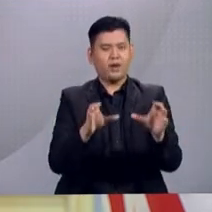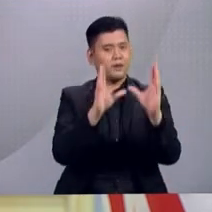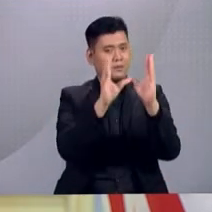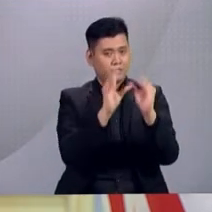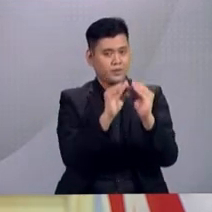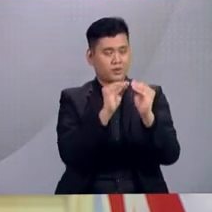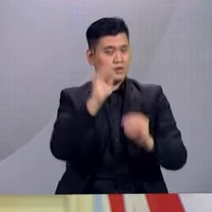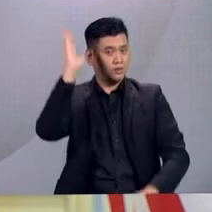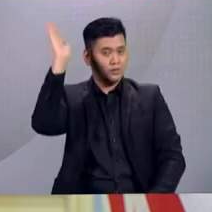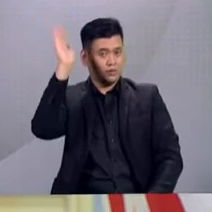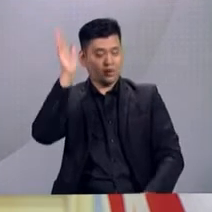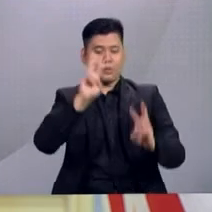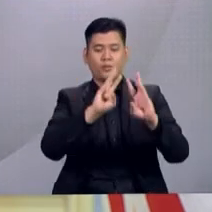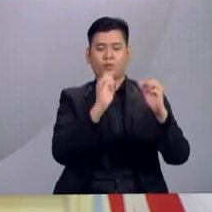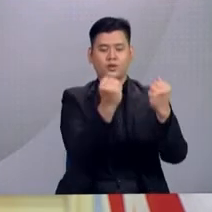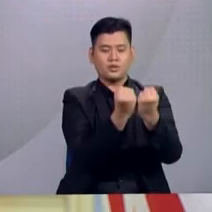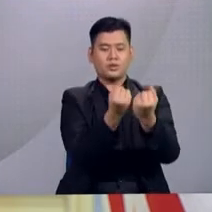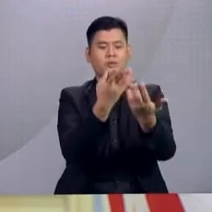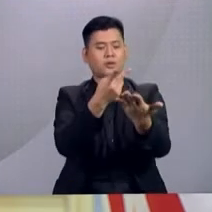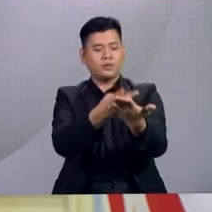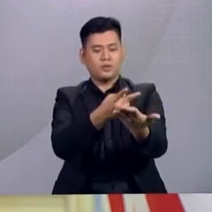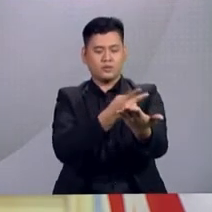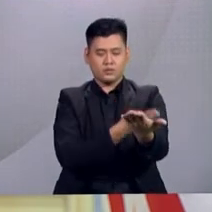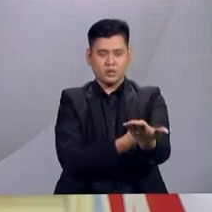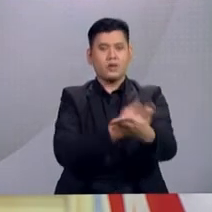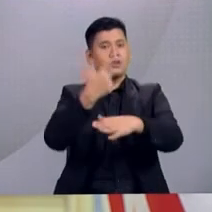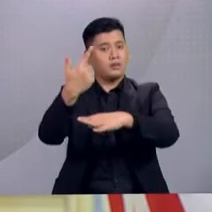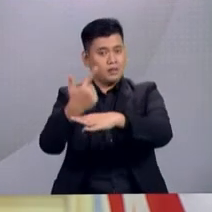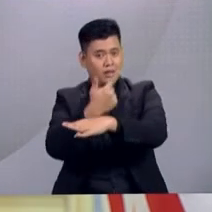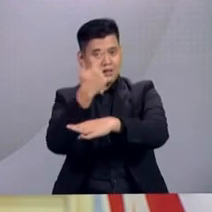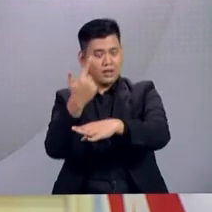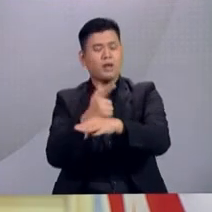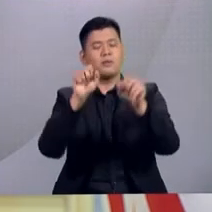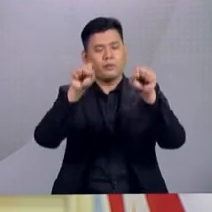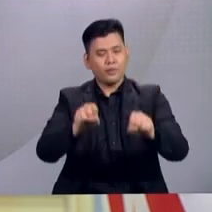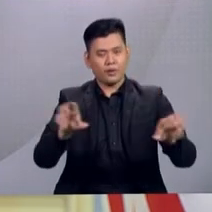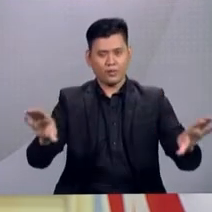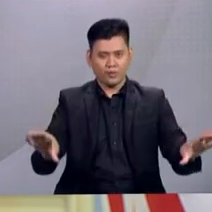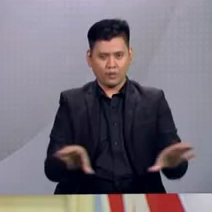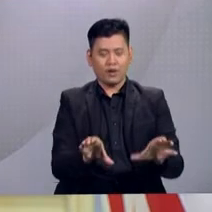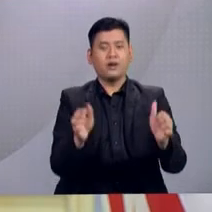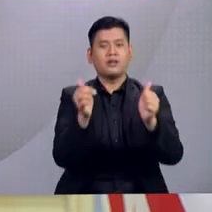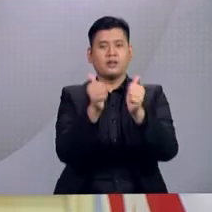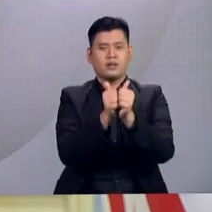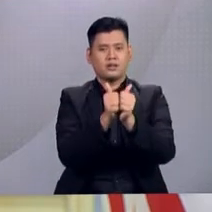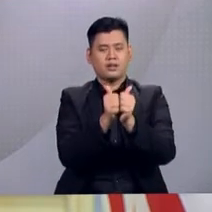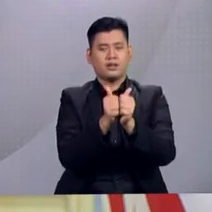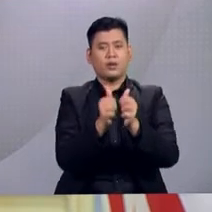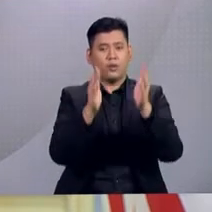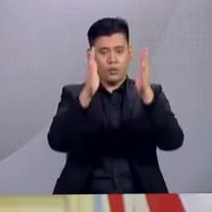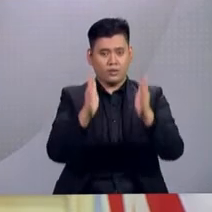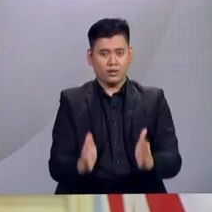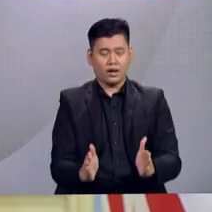persidangan, seminar, kursus dan latihan dengan kehadiran peserta ketika ini tidak